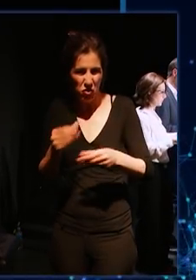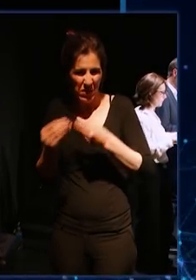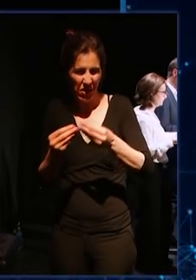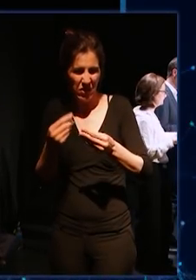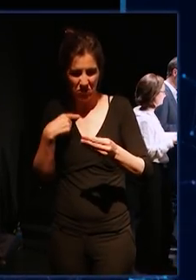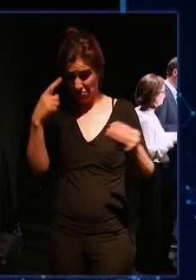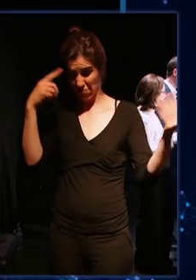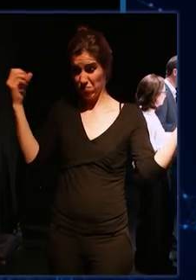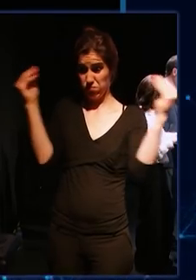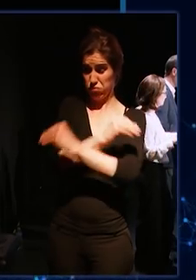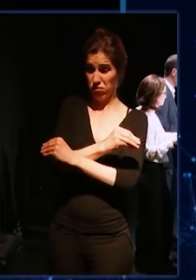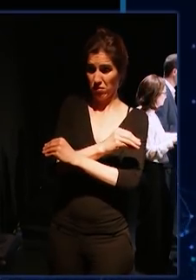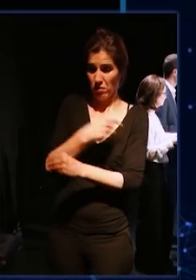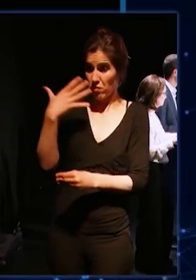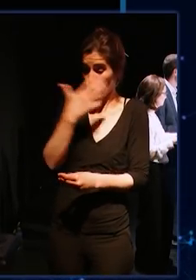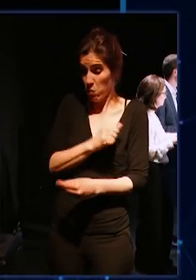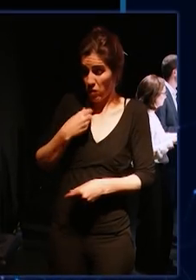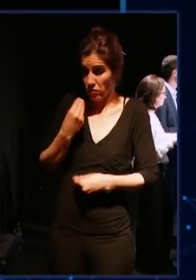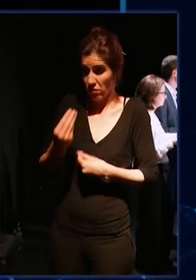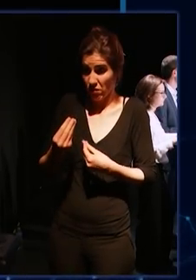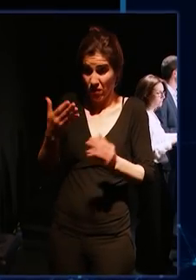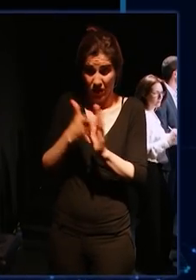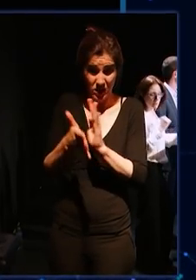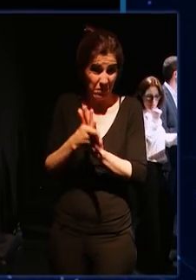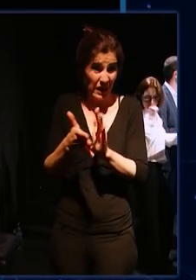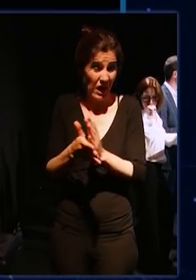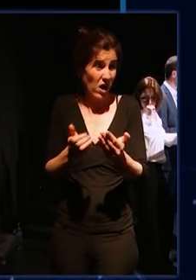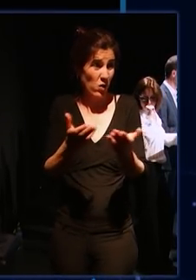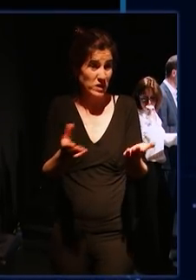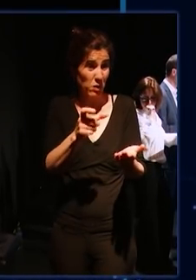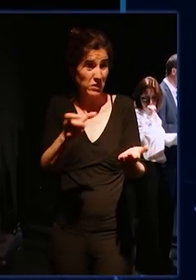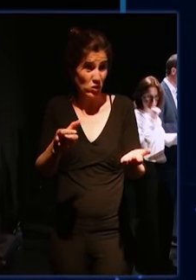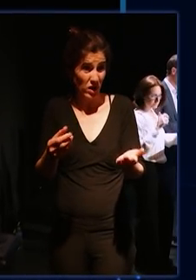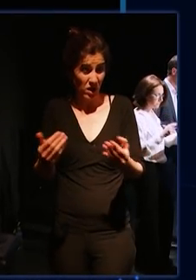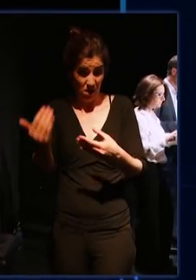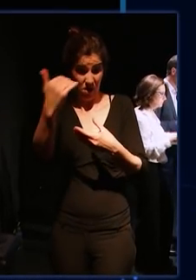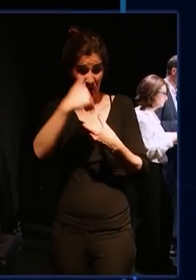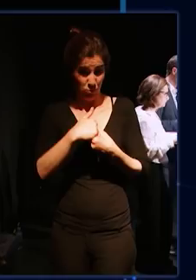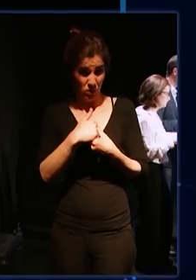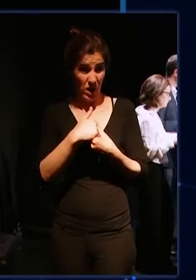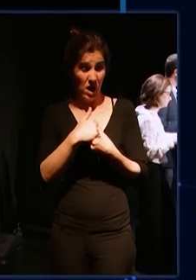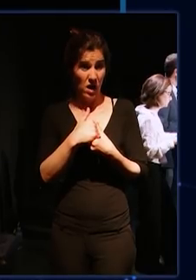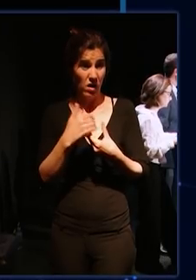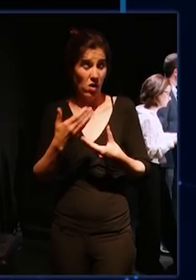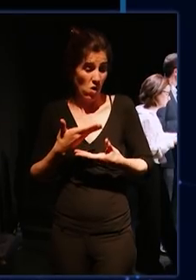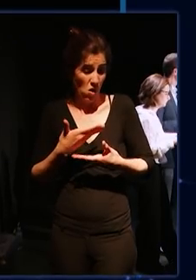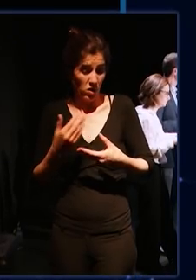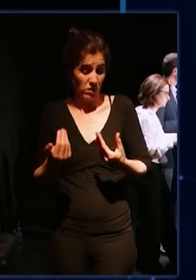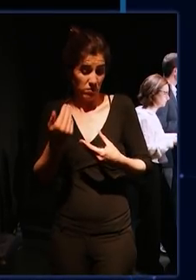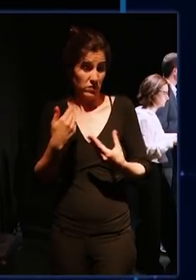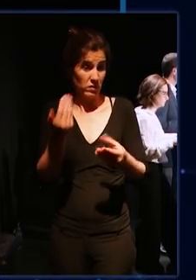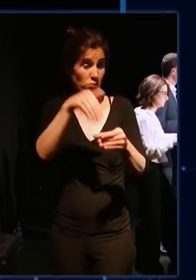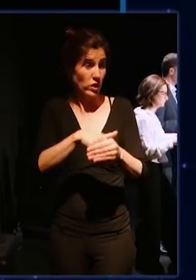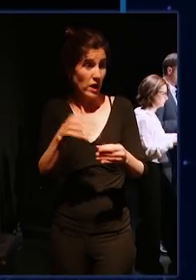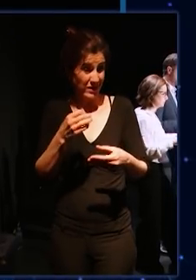amb la nostra capacitat de poder transmetre a tota aquella gent que ens farà confiança a nosaltres i que representaran la total